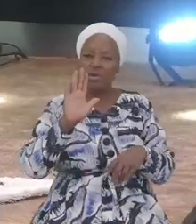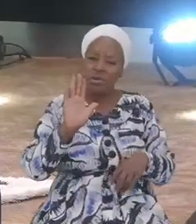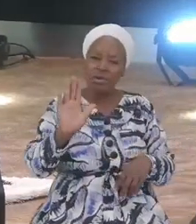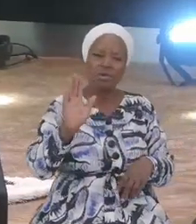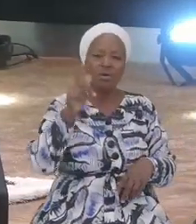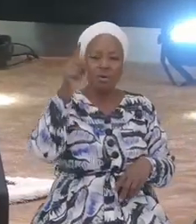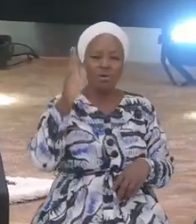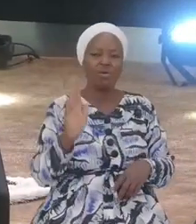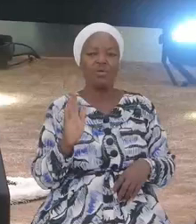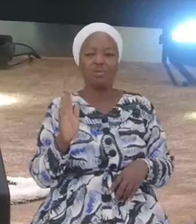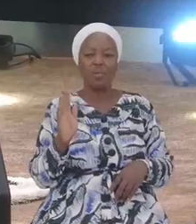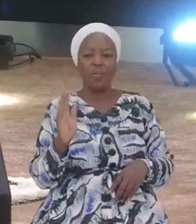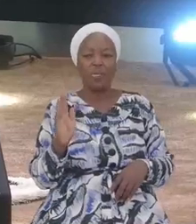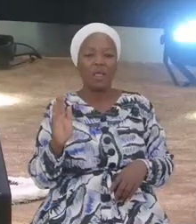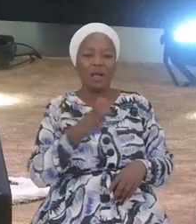Dieu.